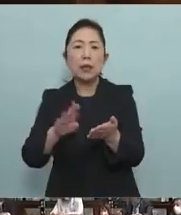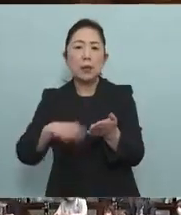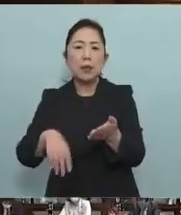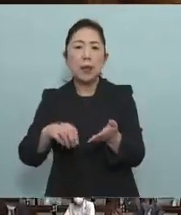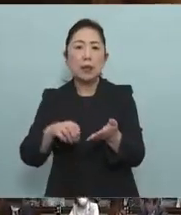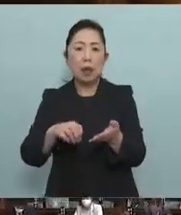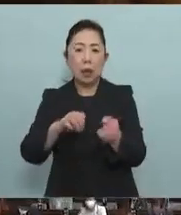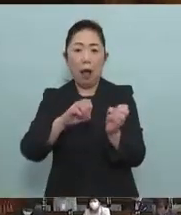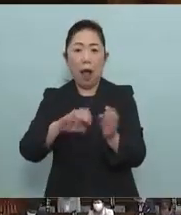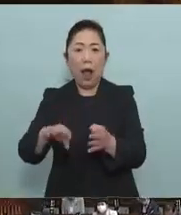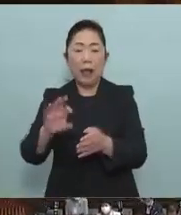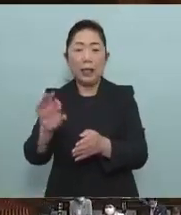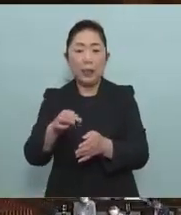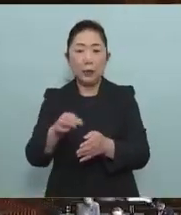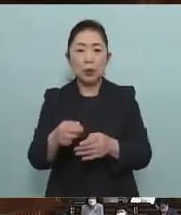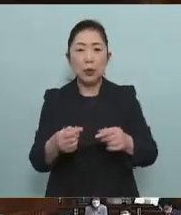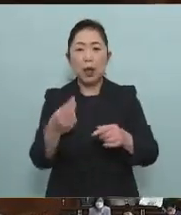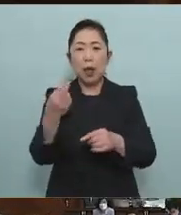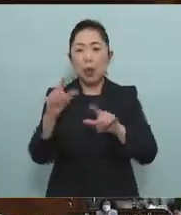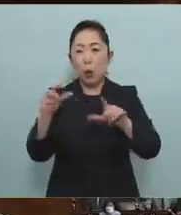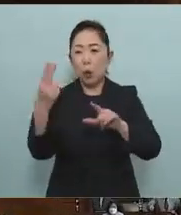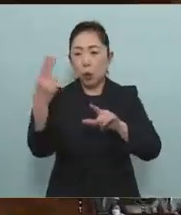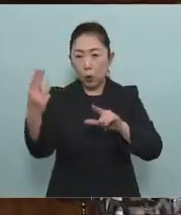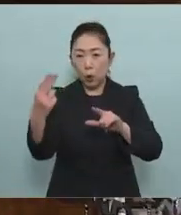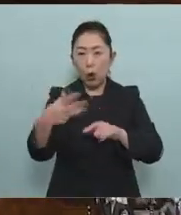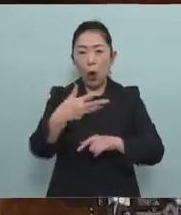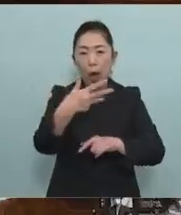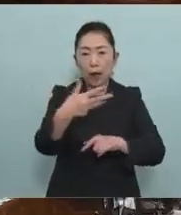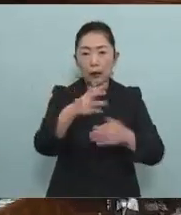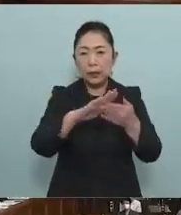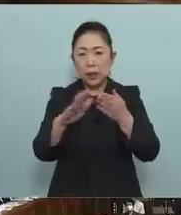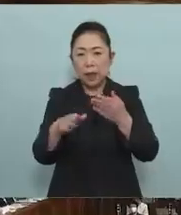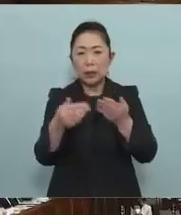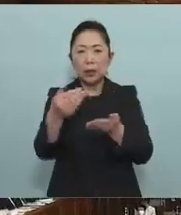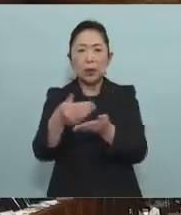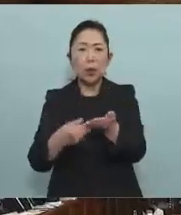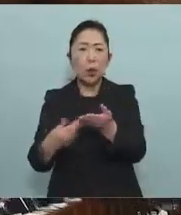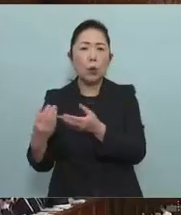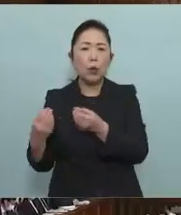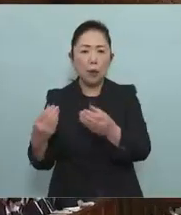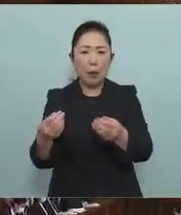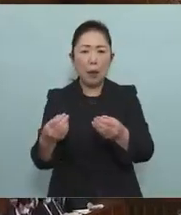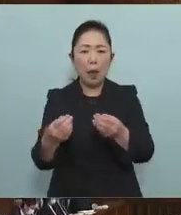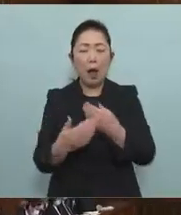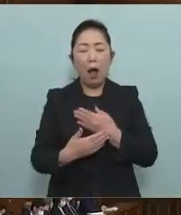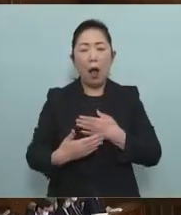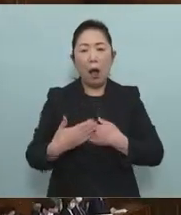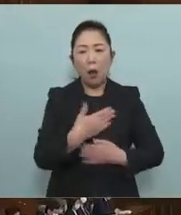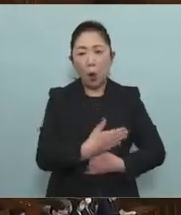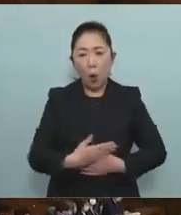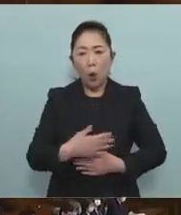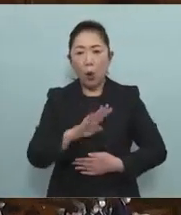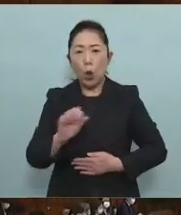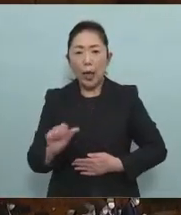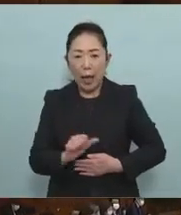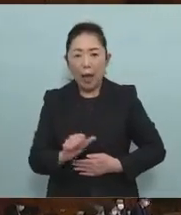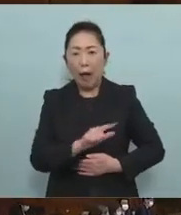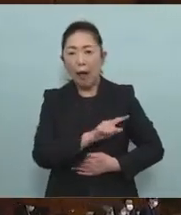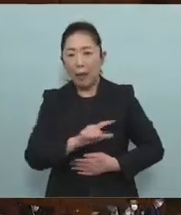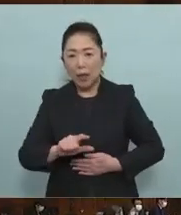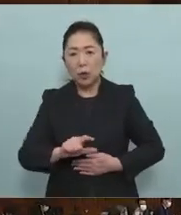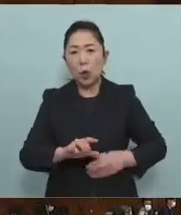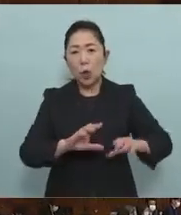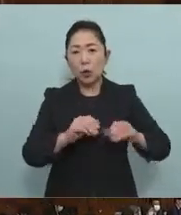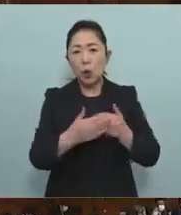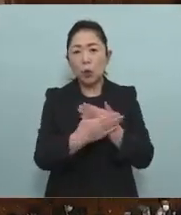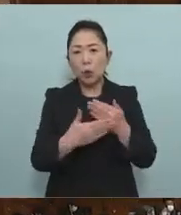が1都8県に散在しています。生活再建、心のケアなど、震災復興に関するソフトの面の対応は